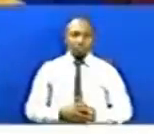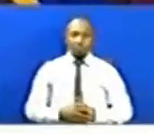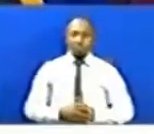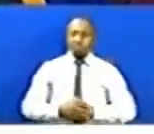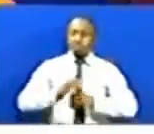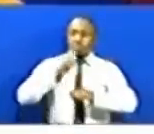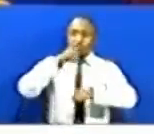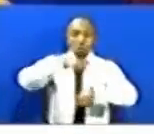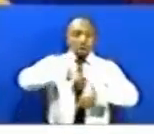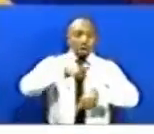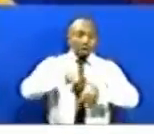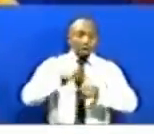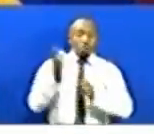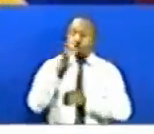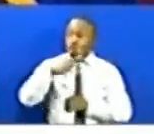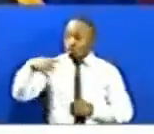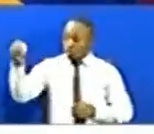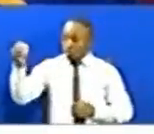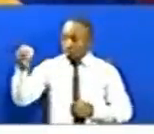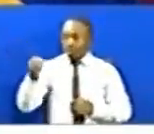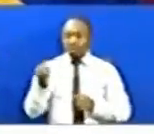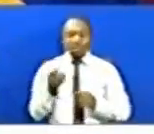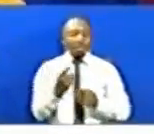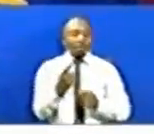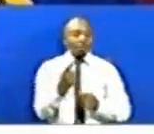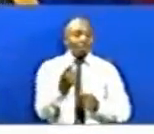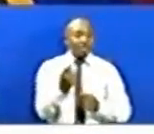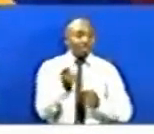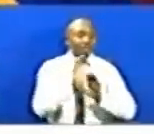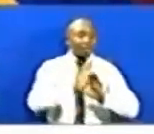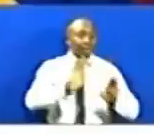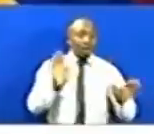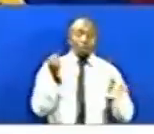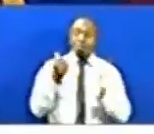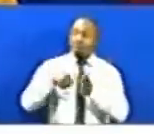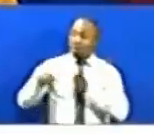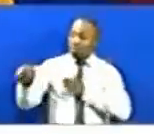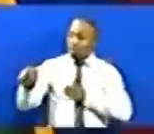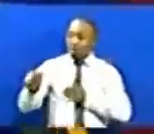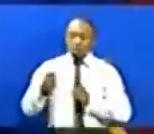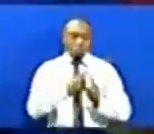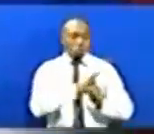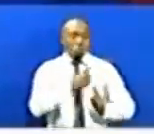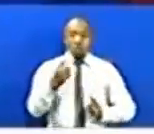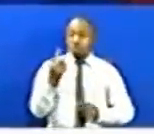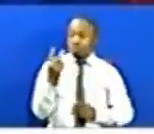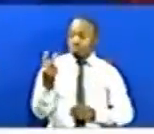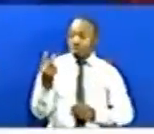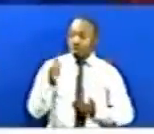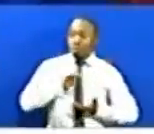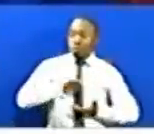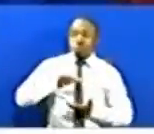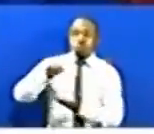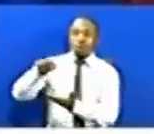Walipokuwa wanaondoka walikuwa wamekwisha kulipwa fedha za padiem kwa wiki